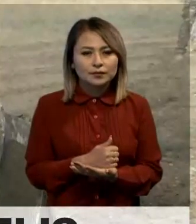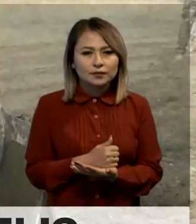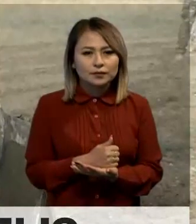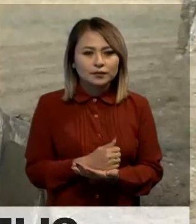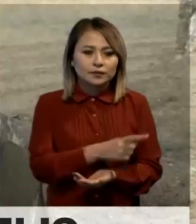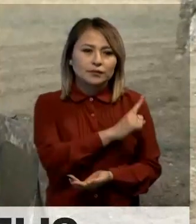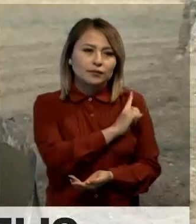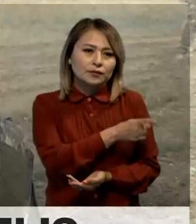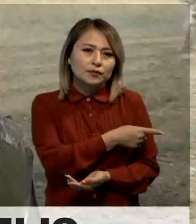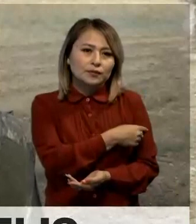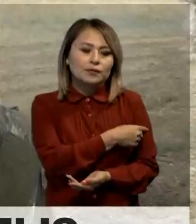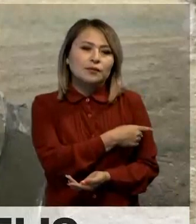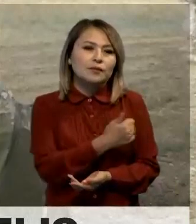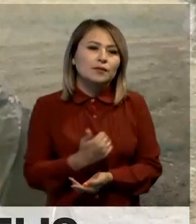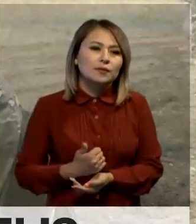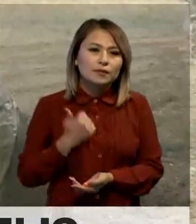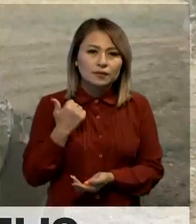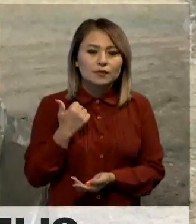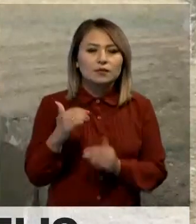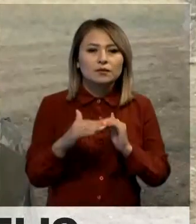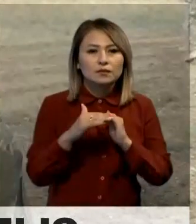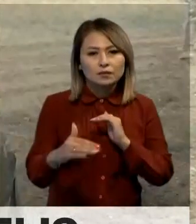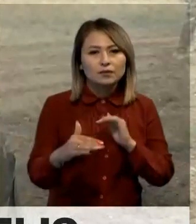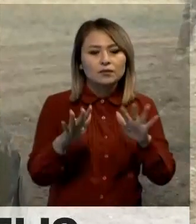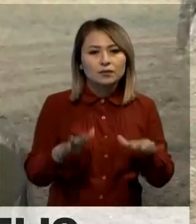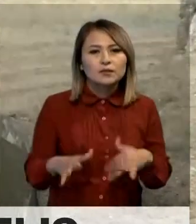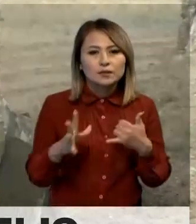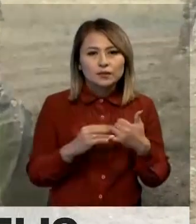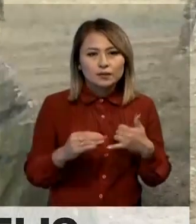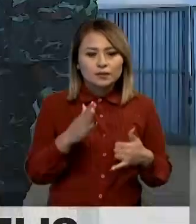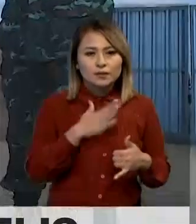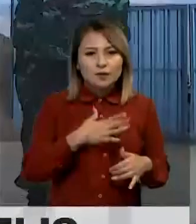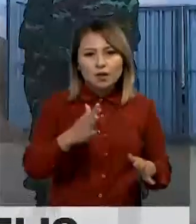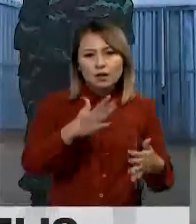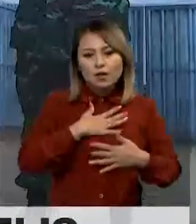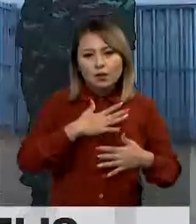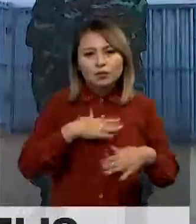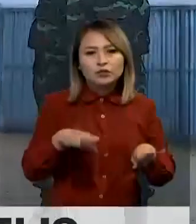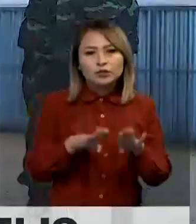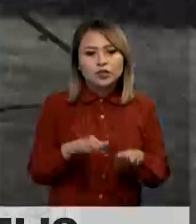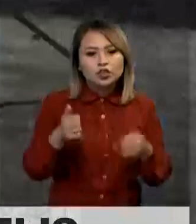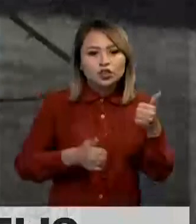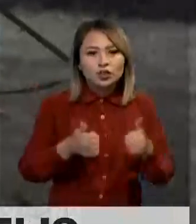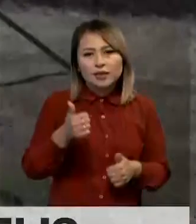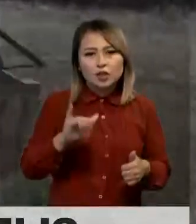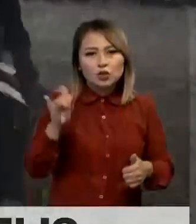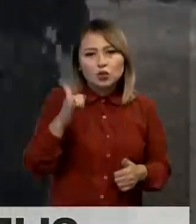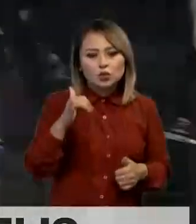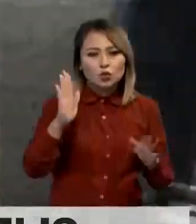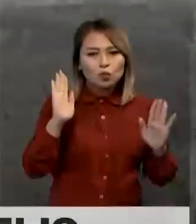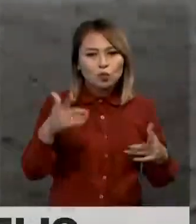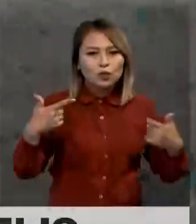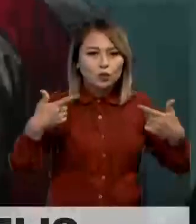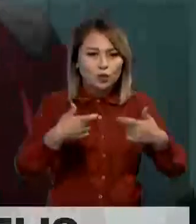қуат беретін, намысымыз көтеретін бұл біздің туған жеріміз, біздің топырағымыз, біздің ауамыз. Жарысты сенбі күні дуэль эстафетасы